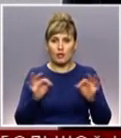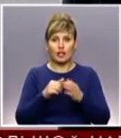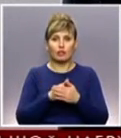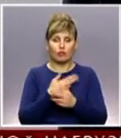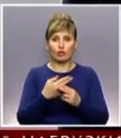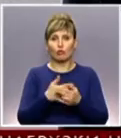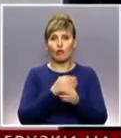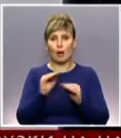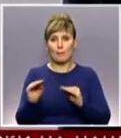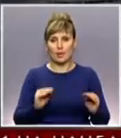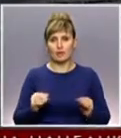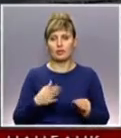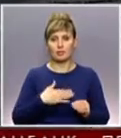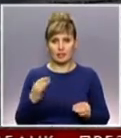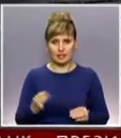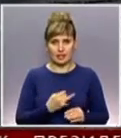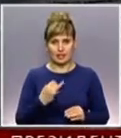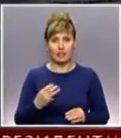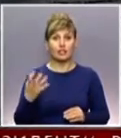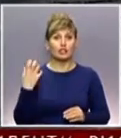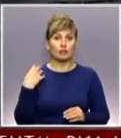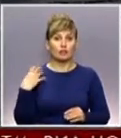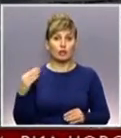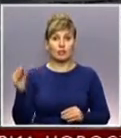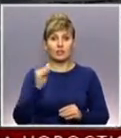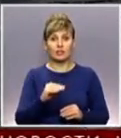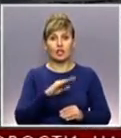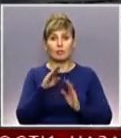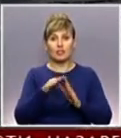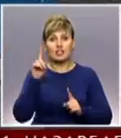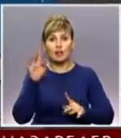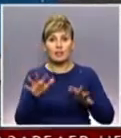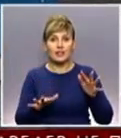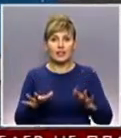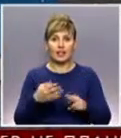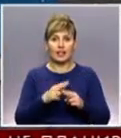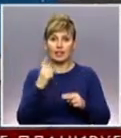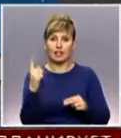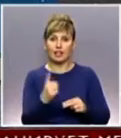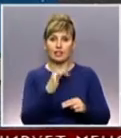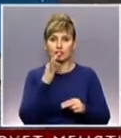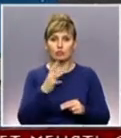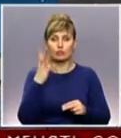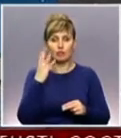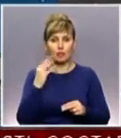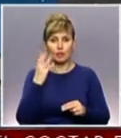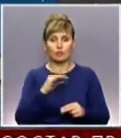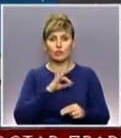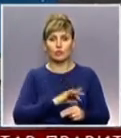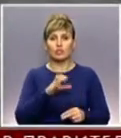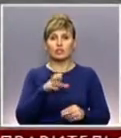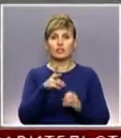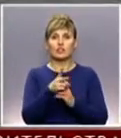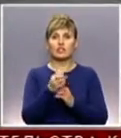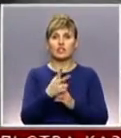новое оборудование новым интересом чиновники поставили под сомнение данные датчика подчеркнув что он используется в алматы с